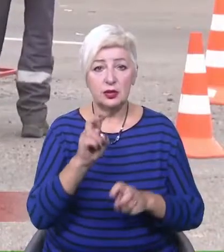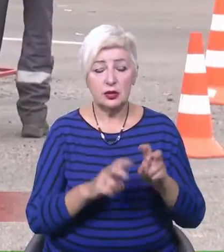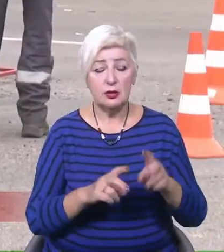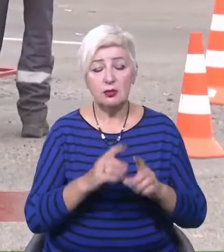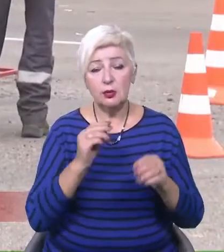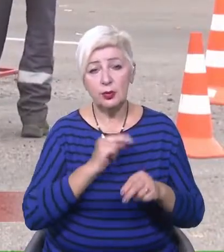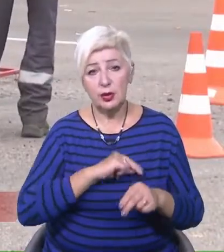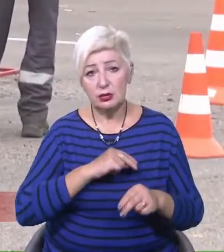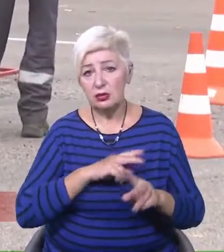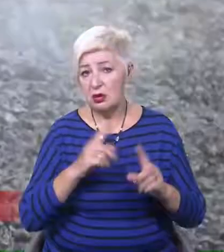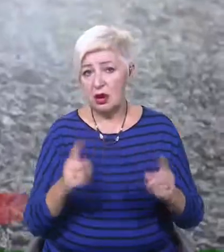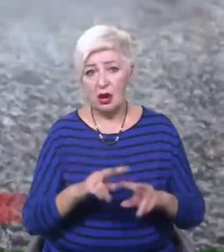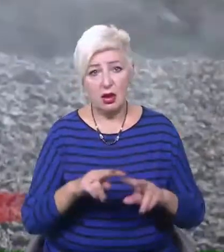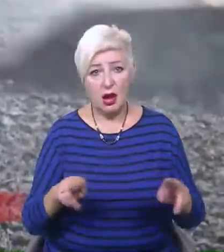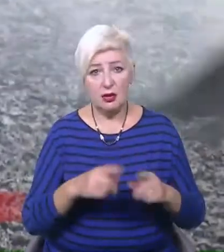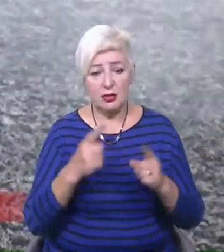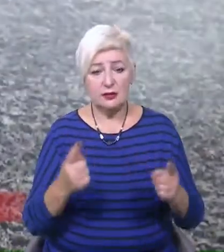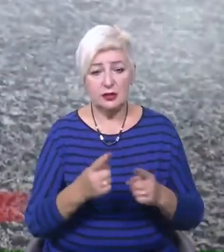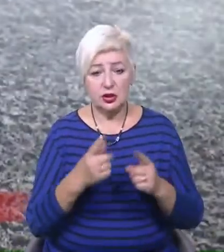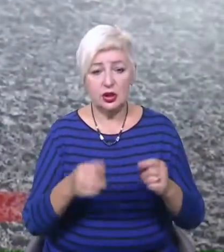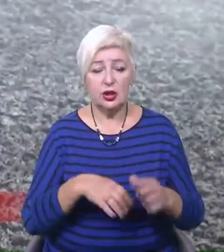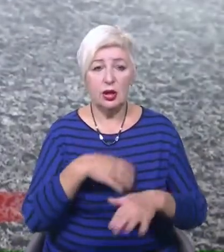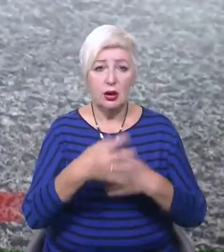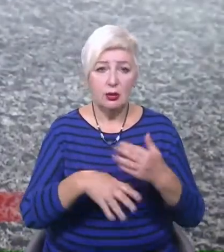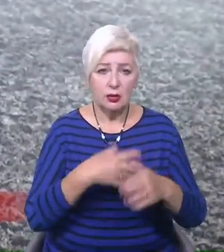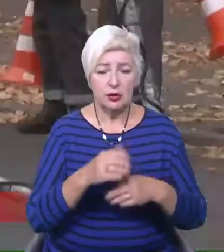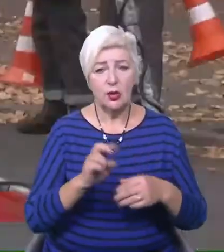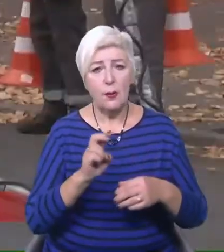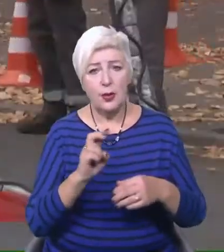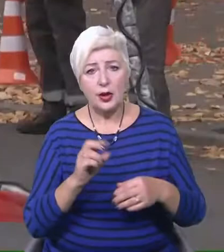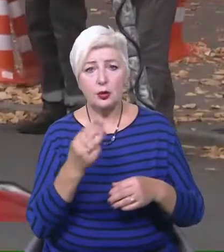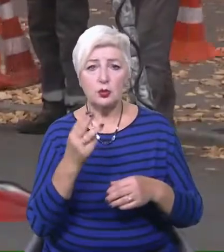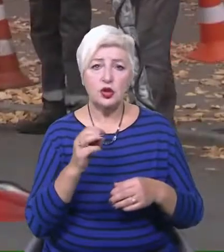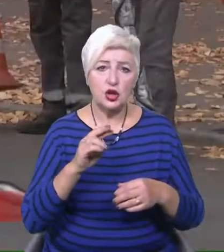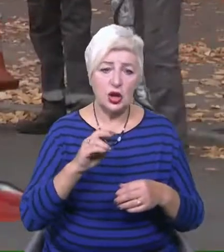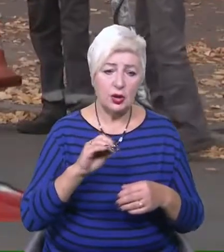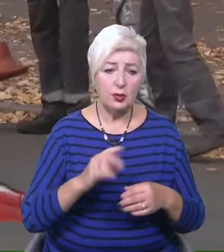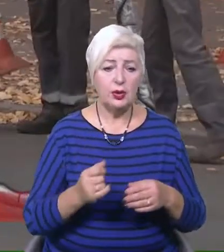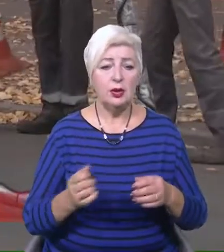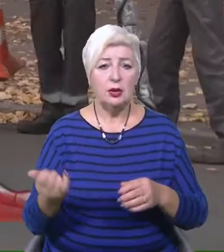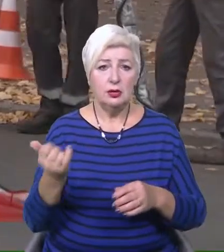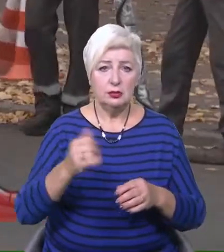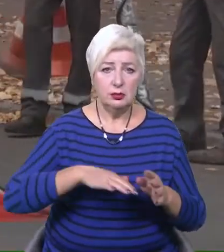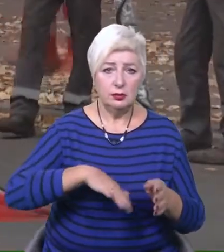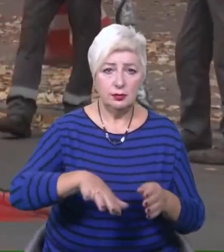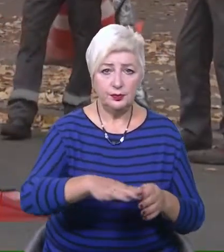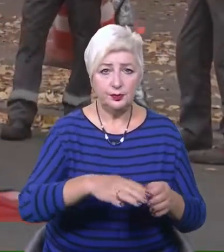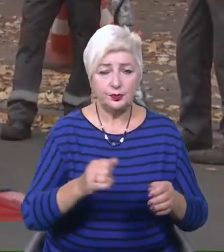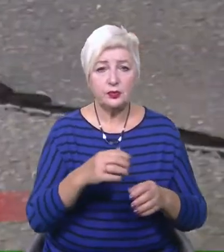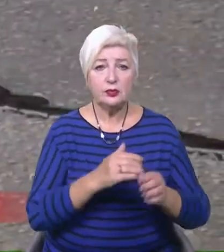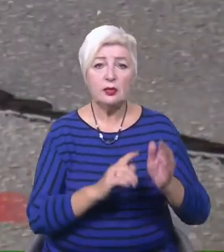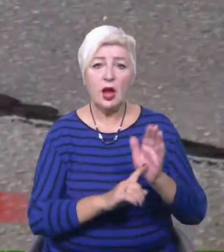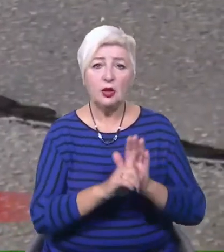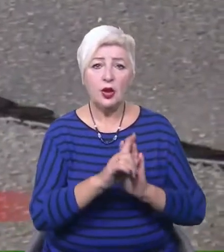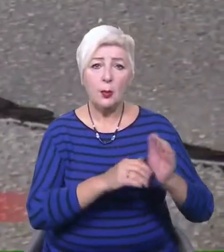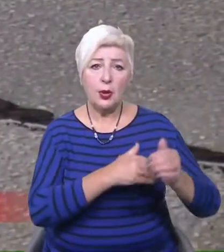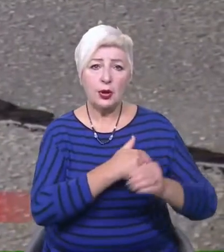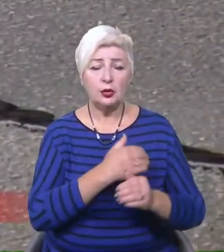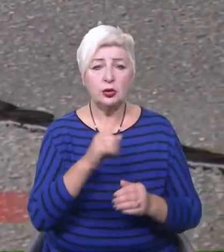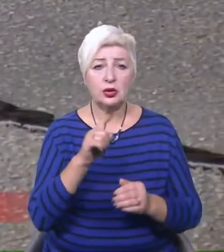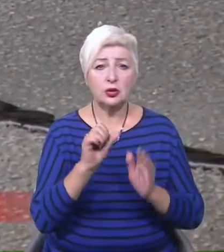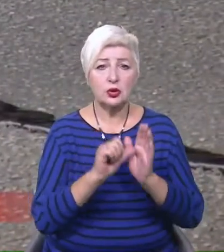засипають бітум та щебінь. Перемішують і на виході отримують готове покриття. Його температура 160 градусів. За